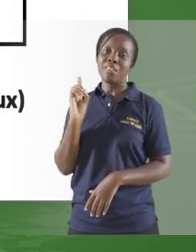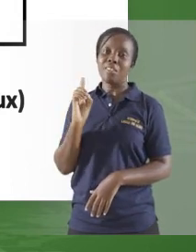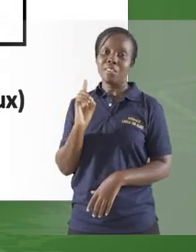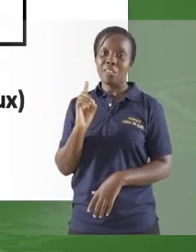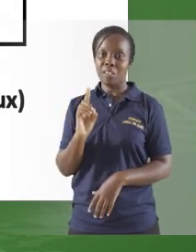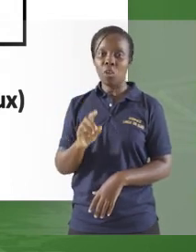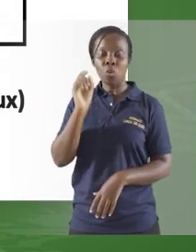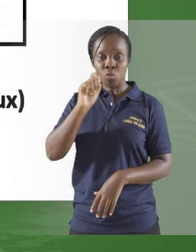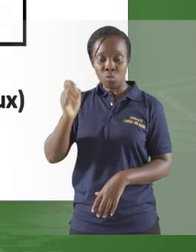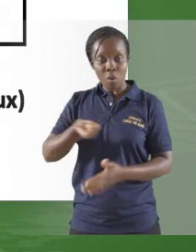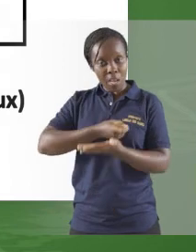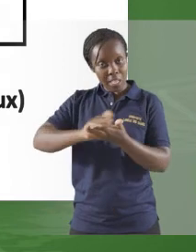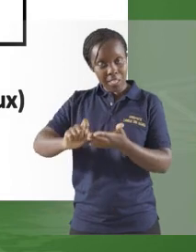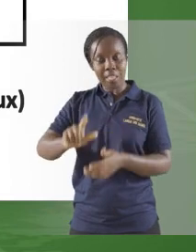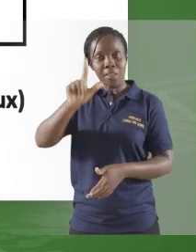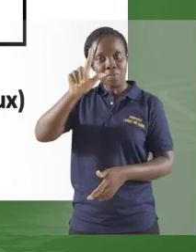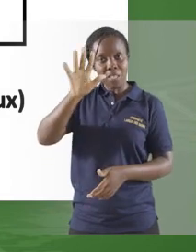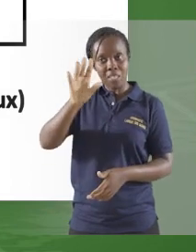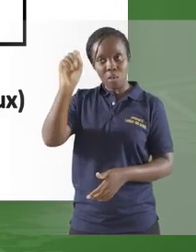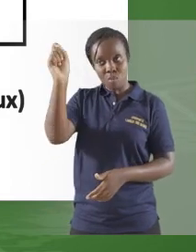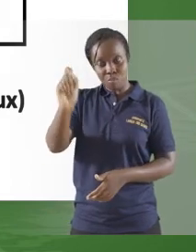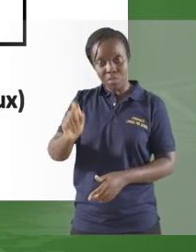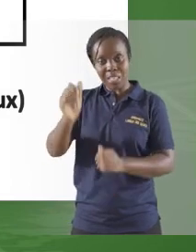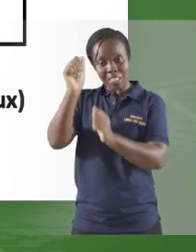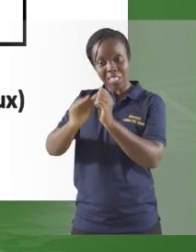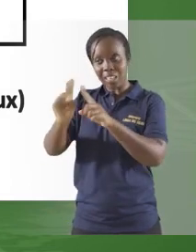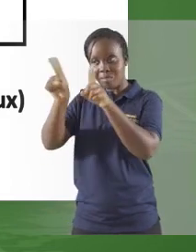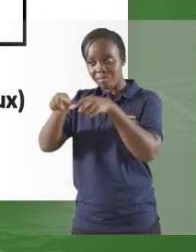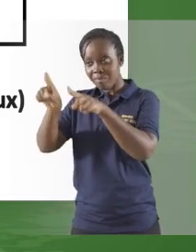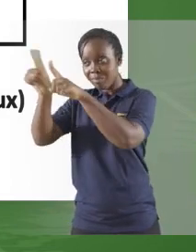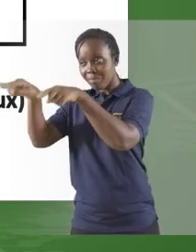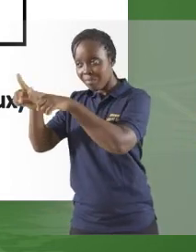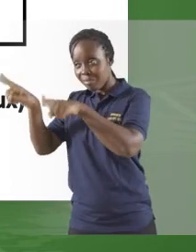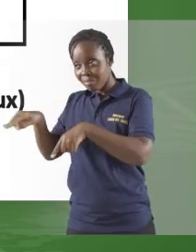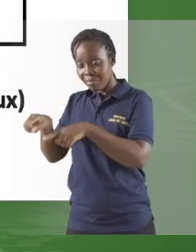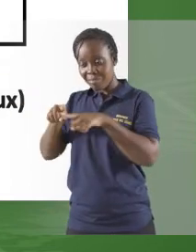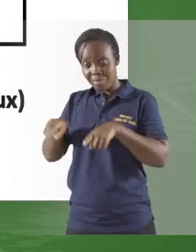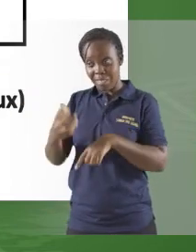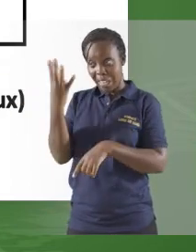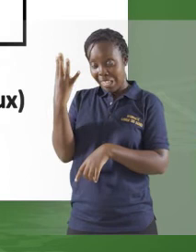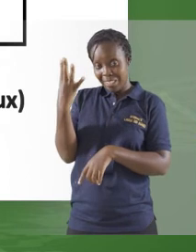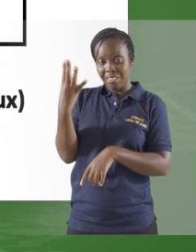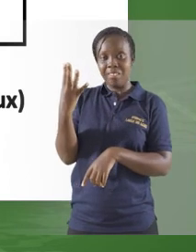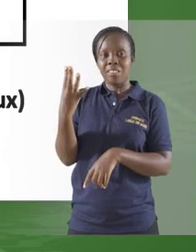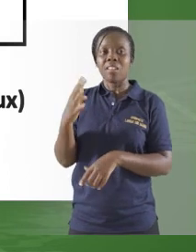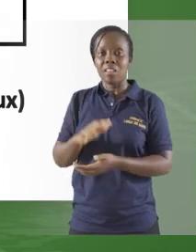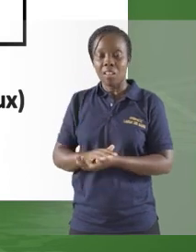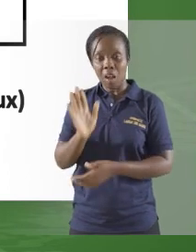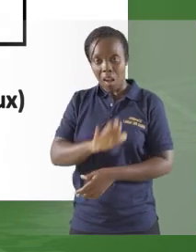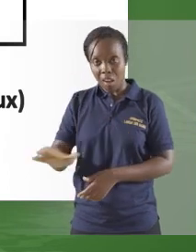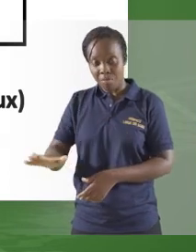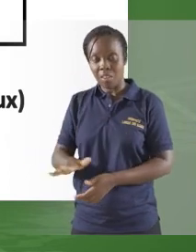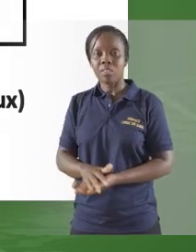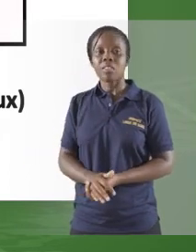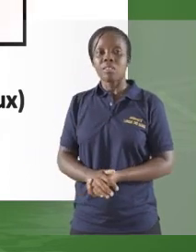donner 25%. Donc, dans chacune des cases de la descendance, ici